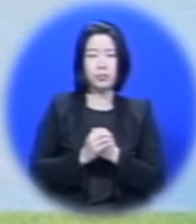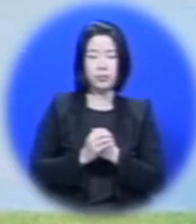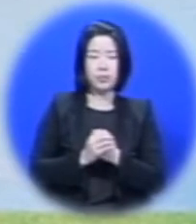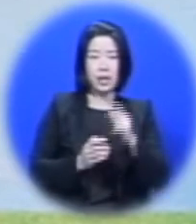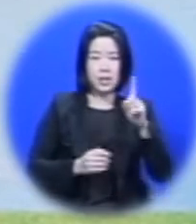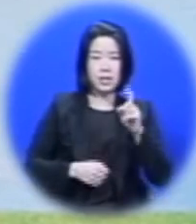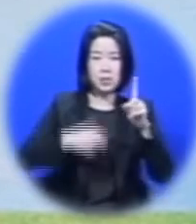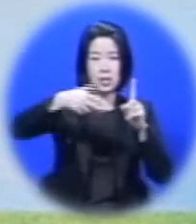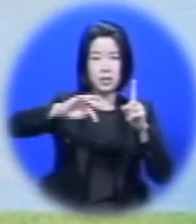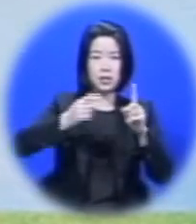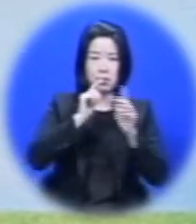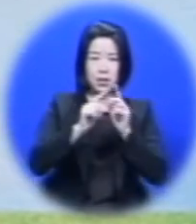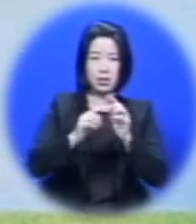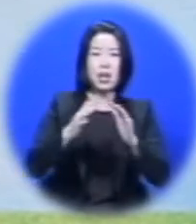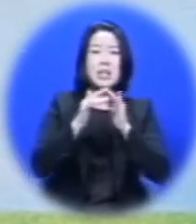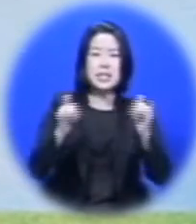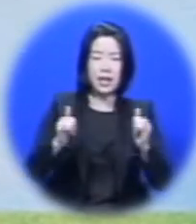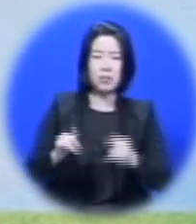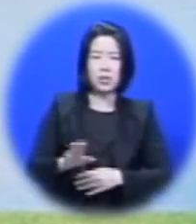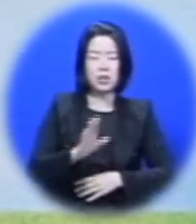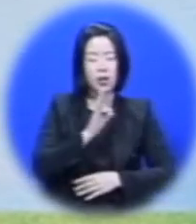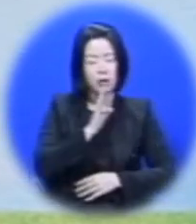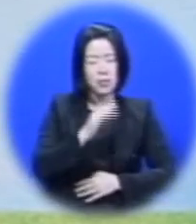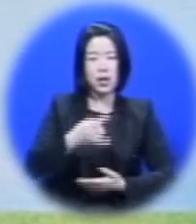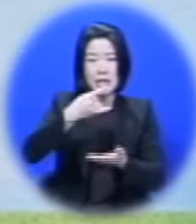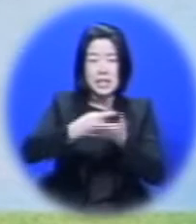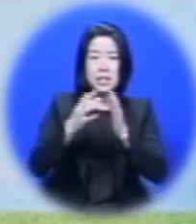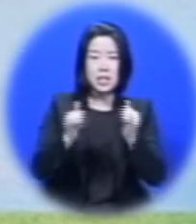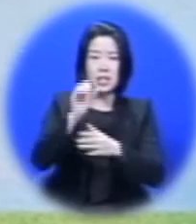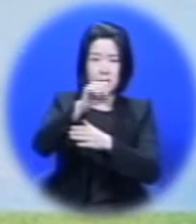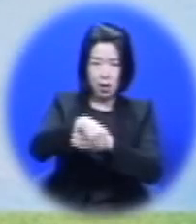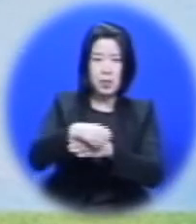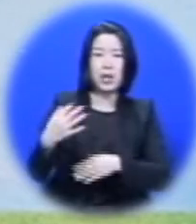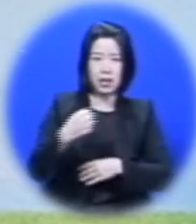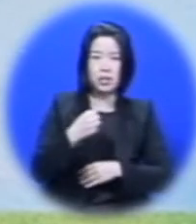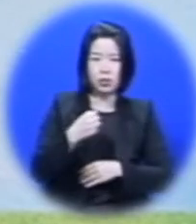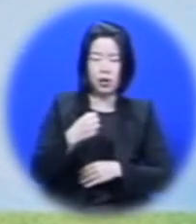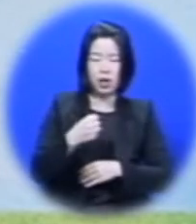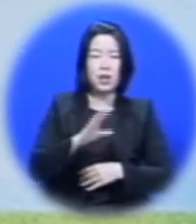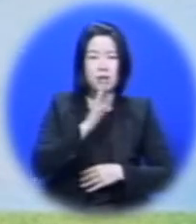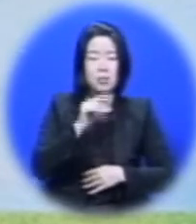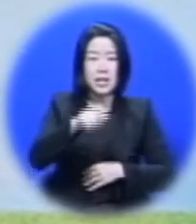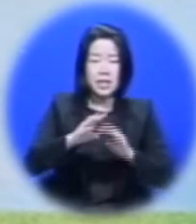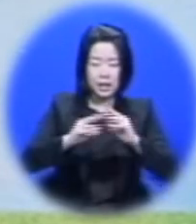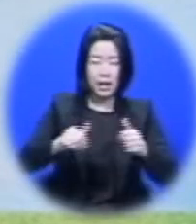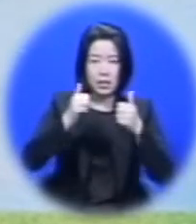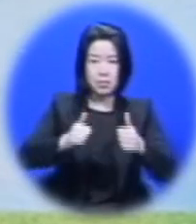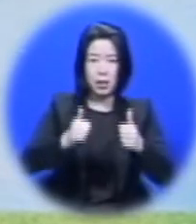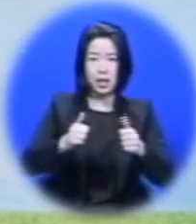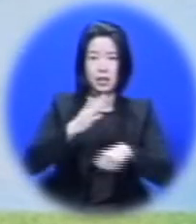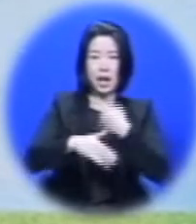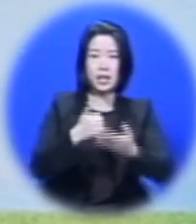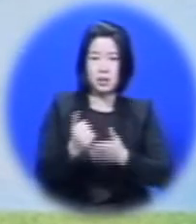11절 말씀에 사람들이 과연 의인이 열매를 맺는구나, 과연 이 땅을 심판하시는